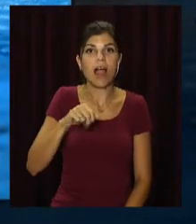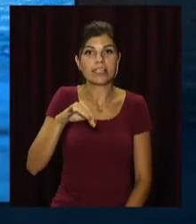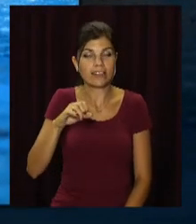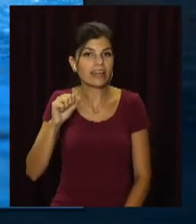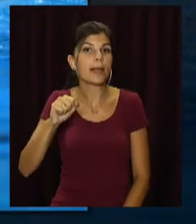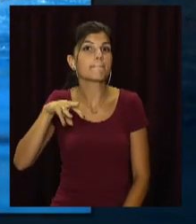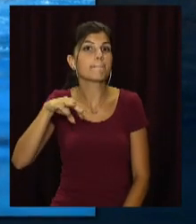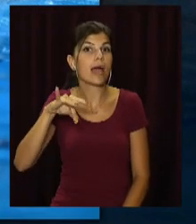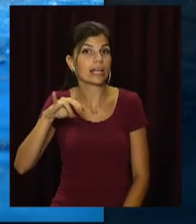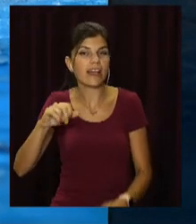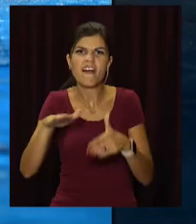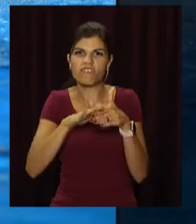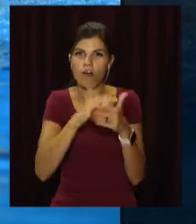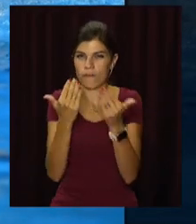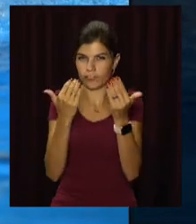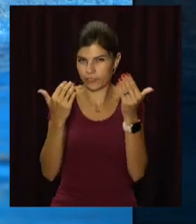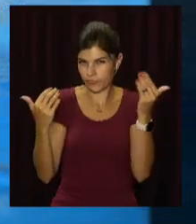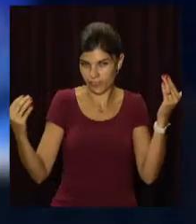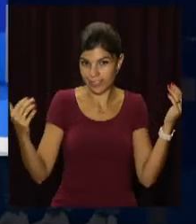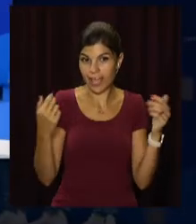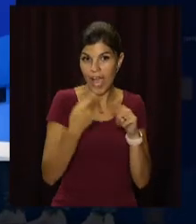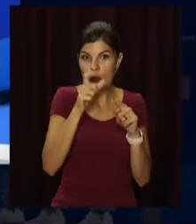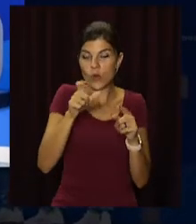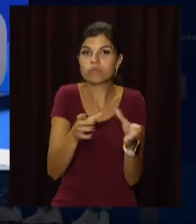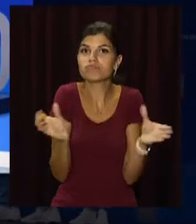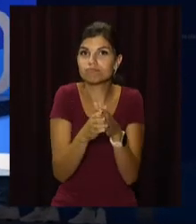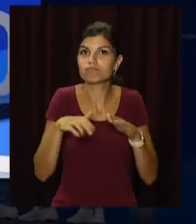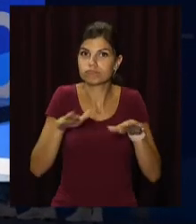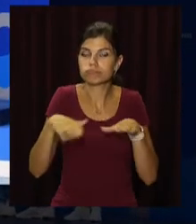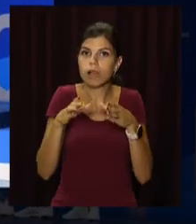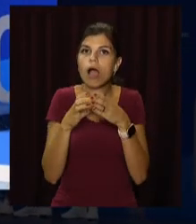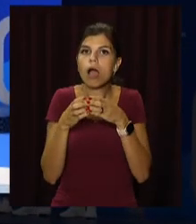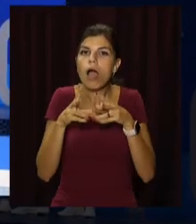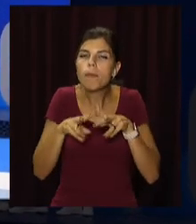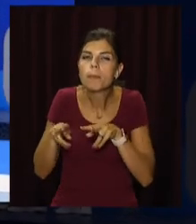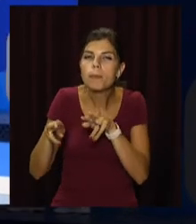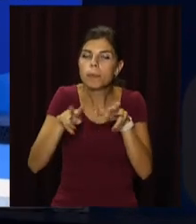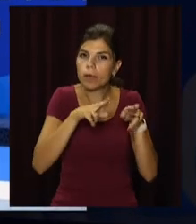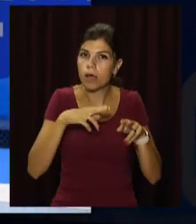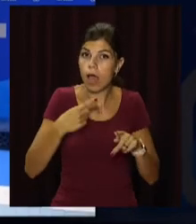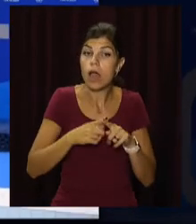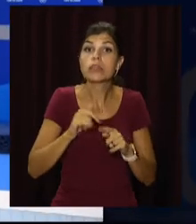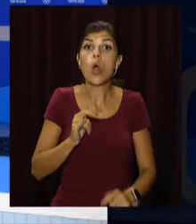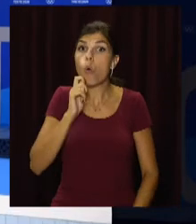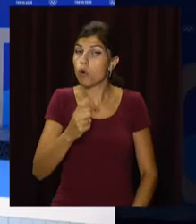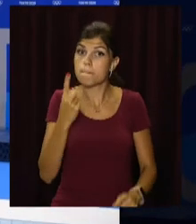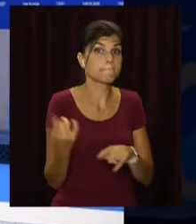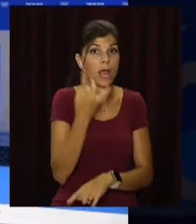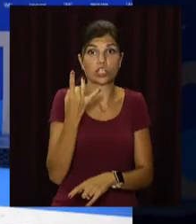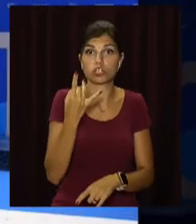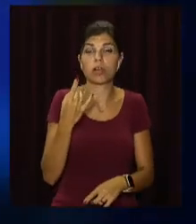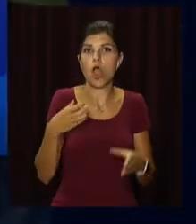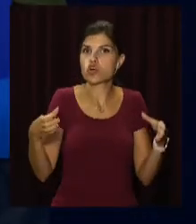Марина Алексієви, Аліна Шинкаренко, Ксенія Сидоренко та Катерина Резник. Для України це перша за роки